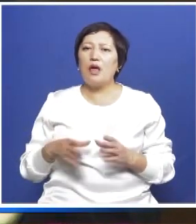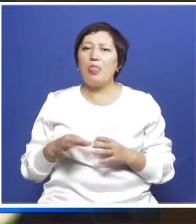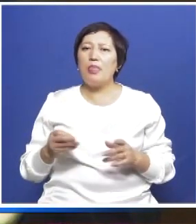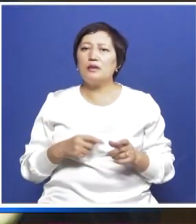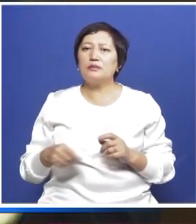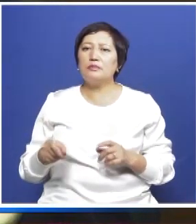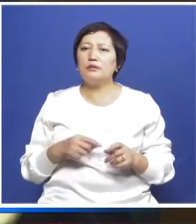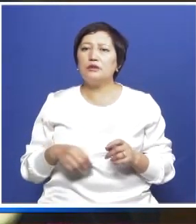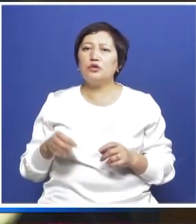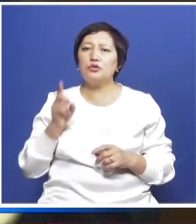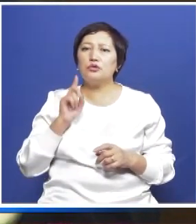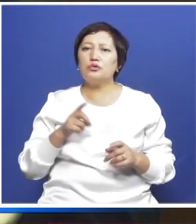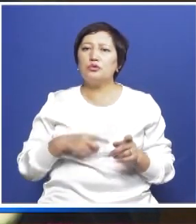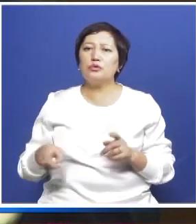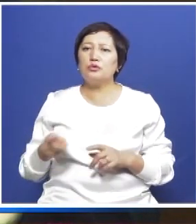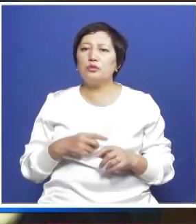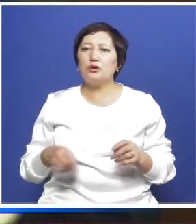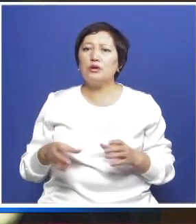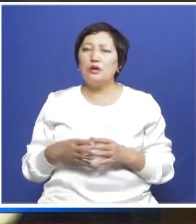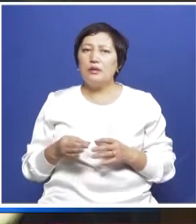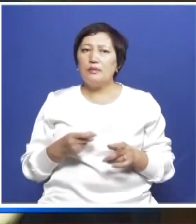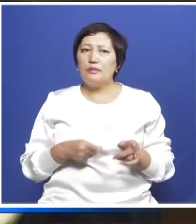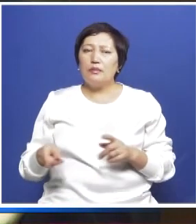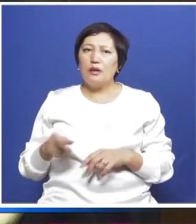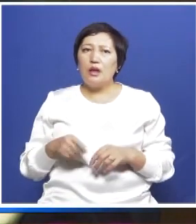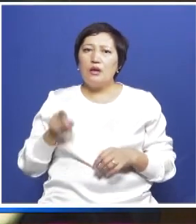тасымалдау кезінде судың жоғары ысырабы,